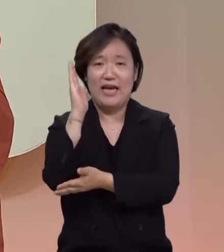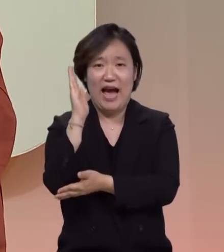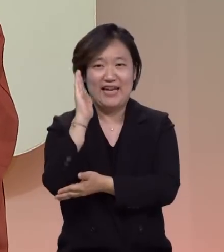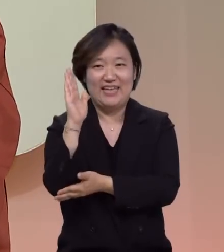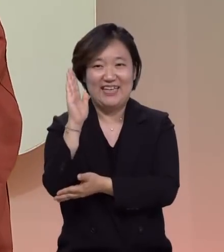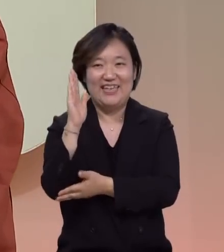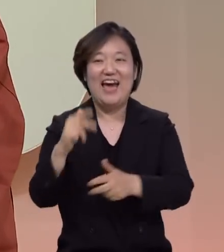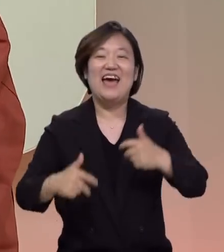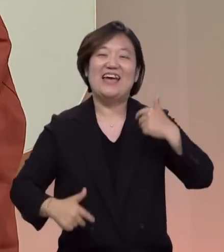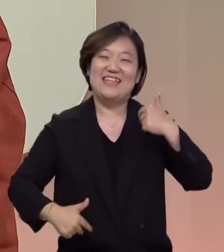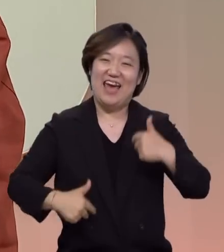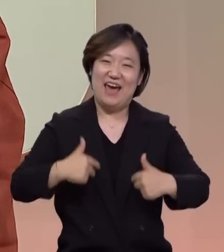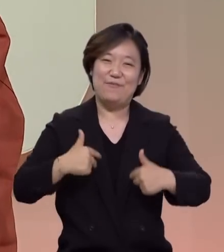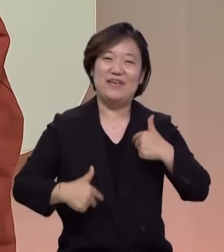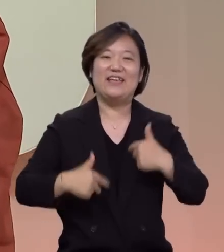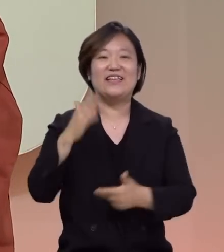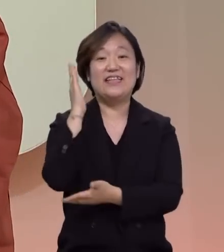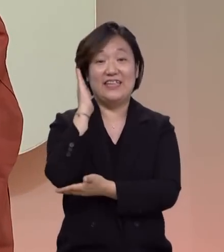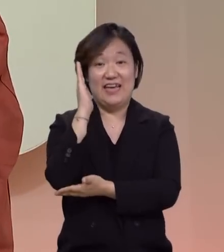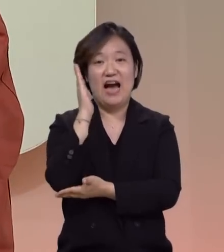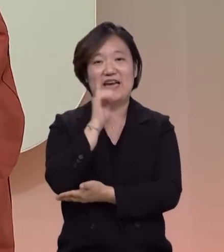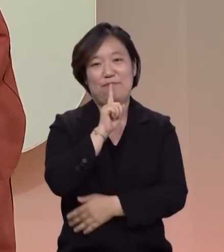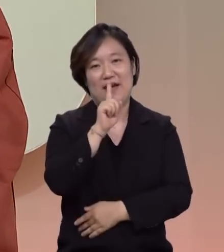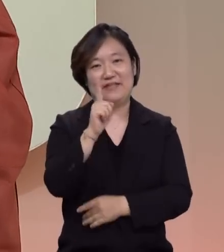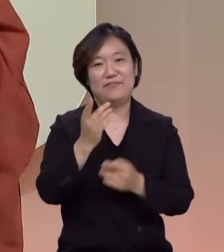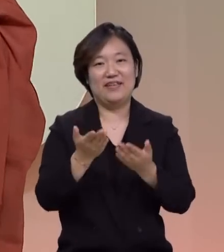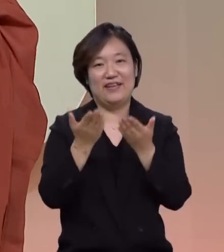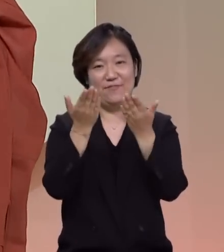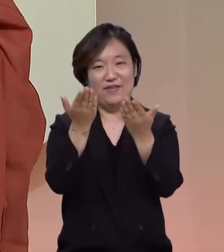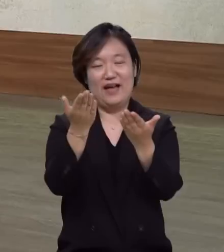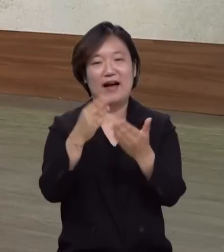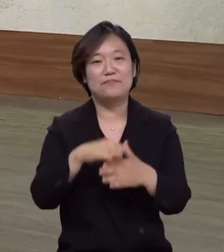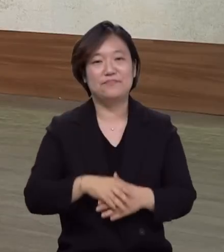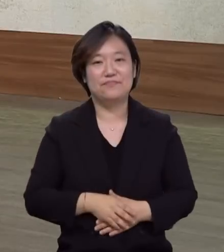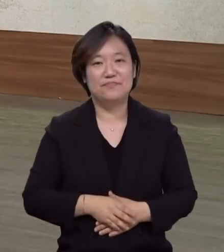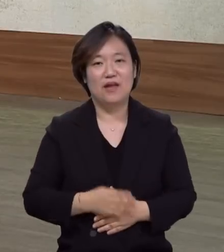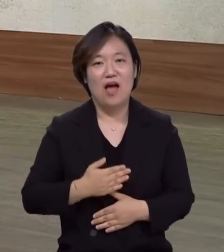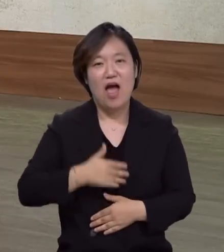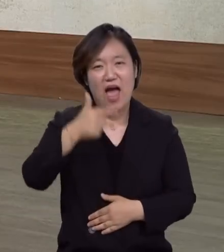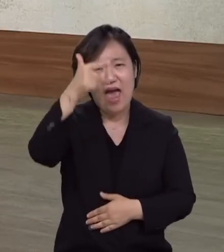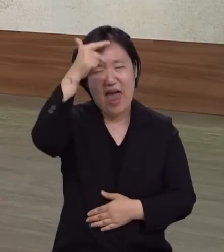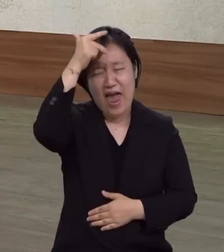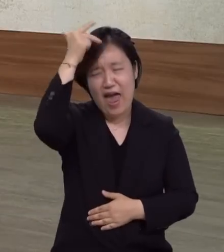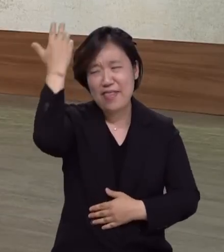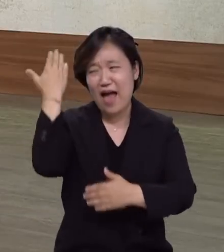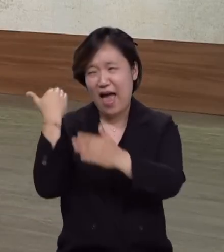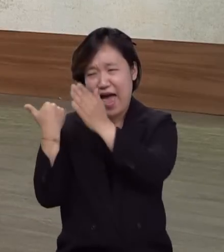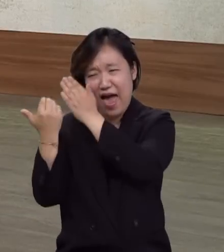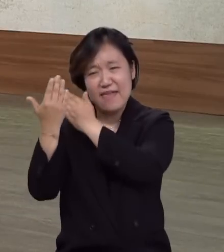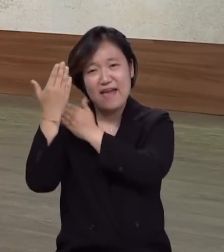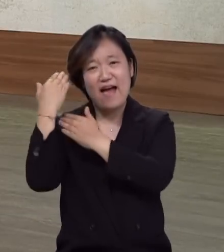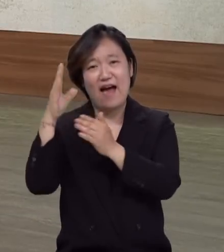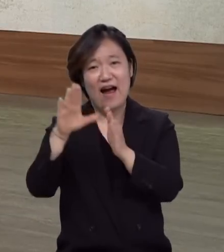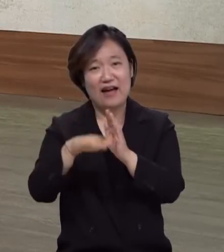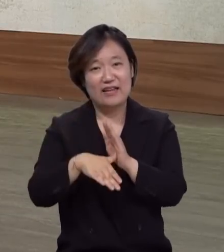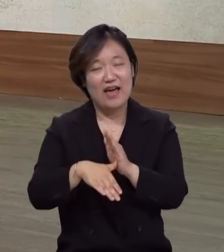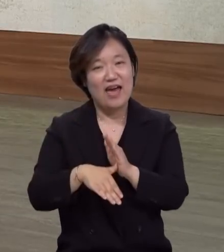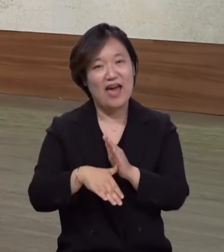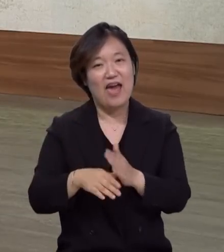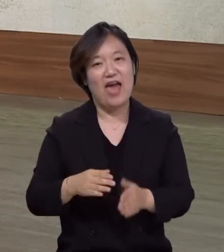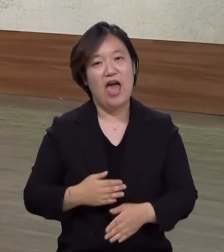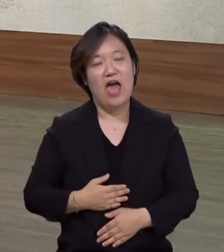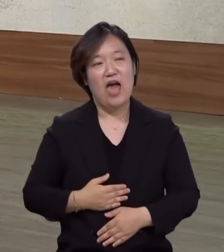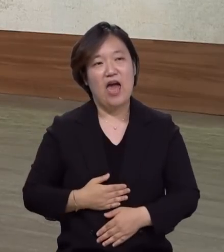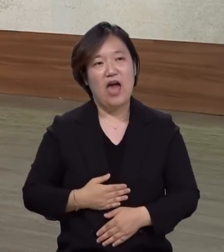재미있는 이야기 한토막 들려드릴까 합니다 옛날 옛적에 옛날 옛적에 그